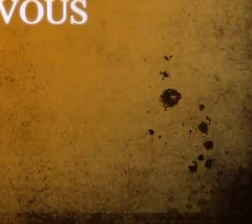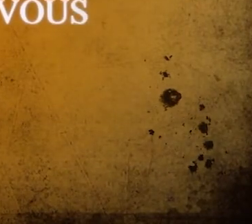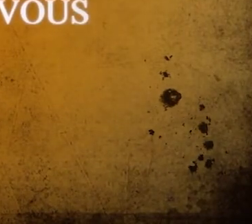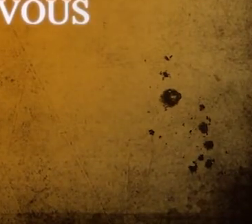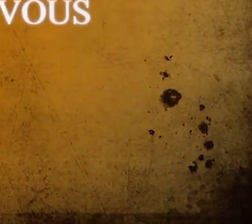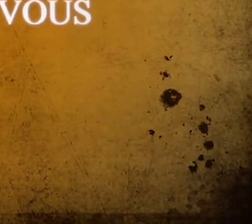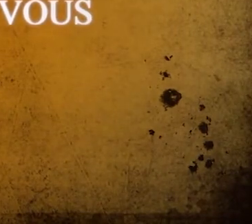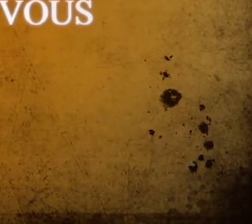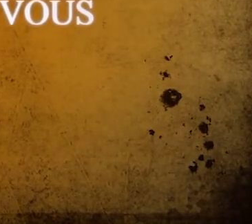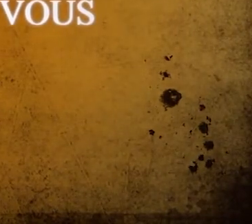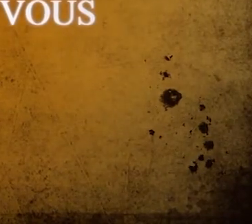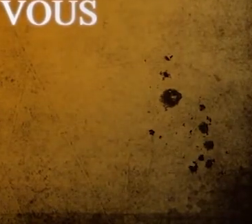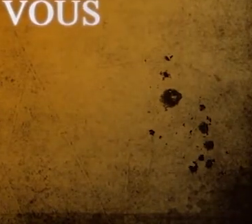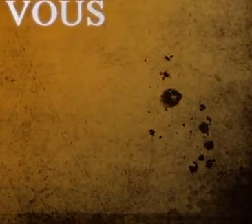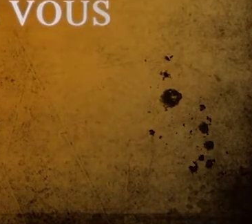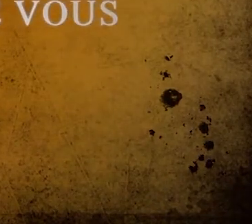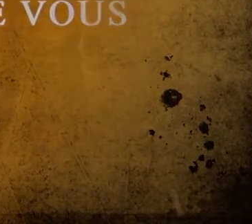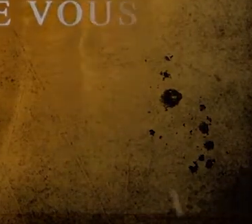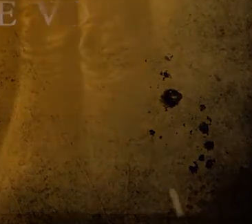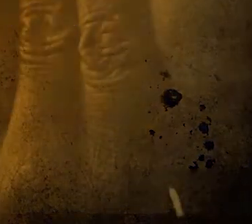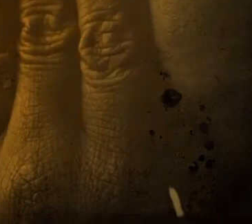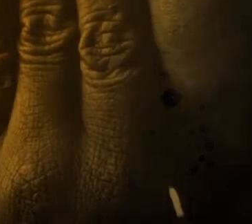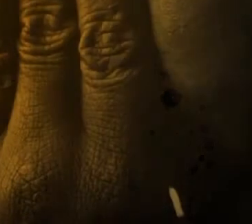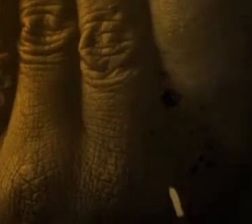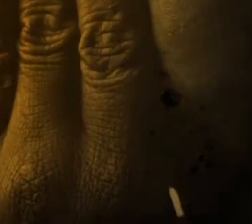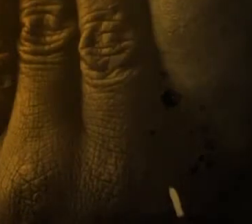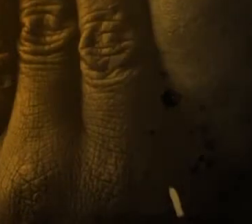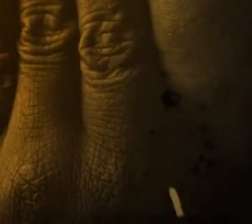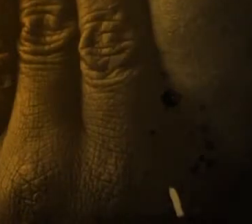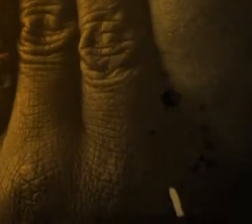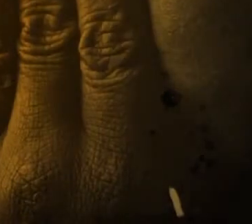Kristo atelemi pene pene na yo.